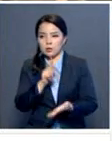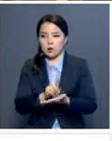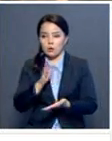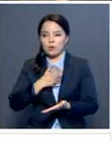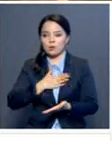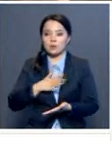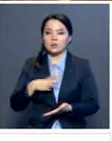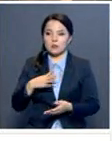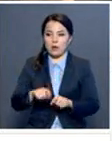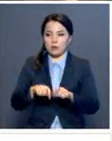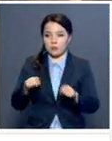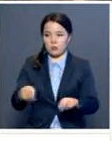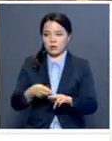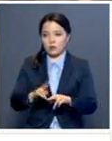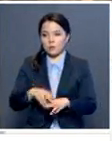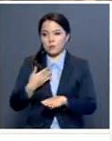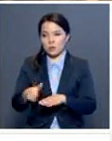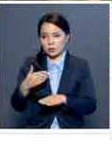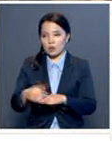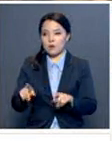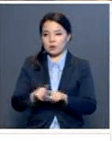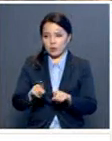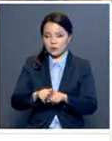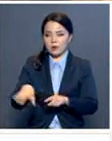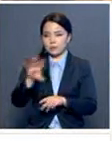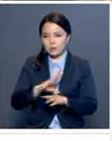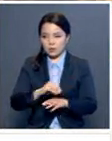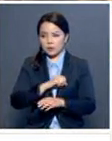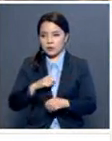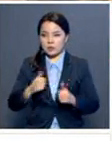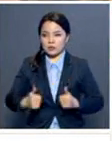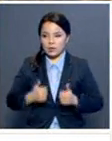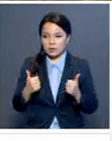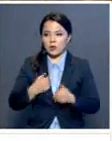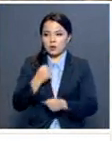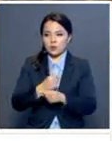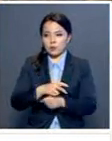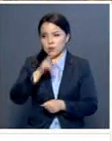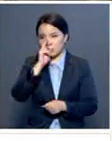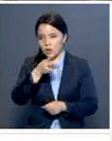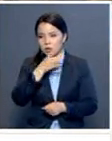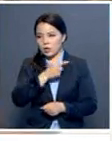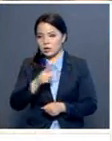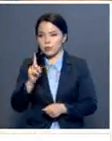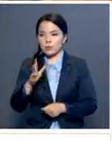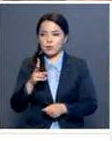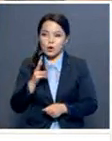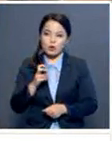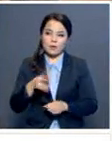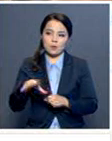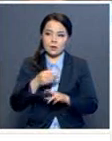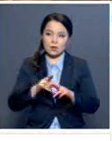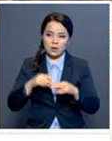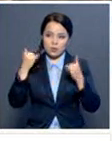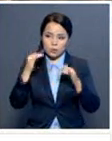Мен жұмыс істей берем. Көктемде ұсақ мал 900-ге жетуі тиіс. Ал 2 жыл ішінде бәрі ойдағыдай болса, 1200 басқа дейін көбейеді